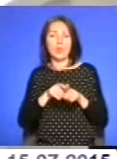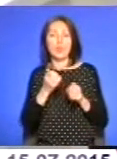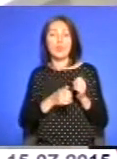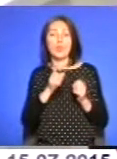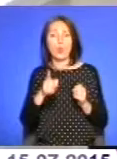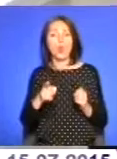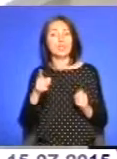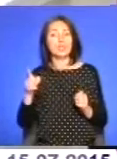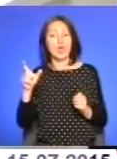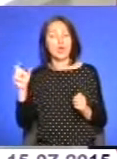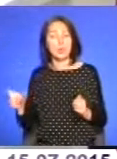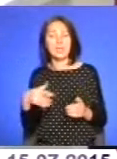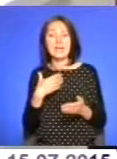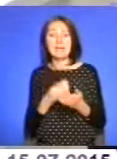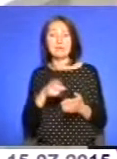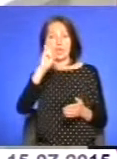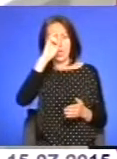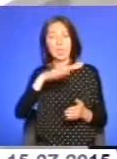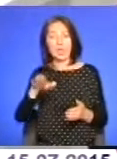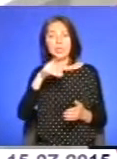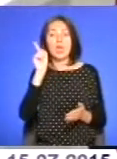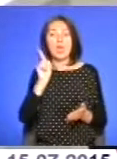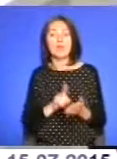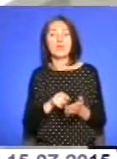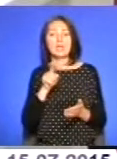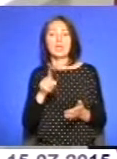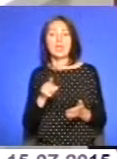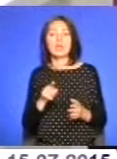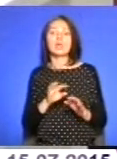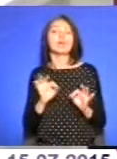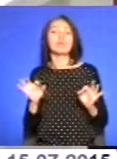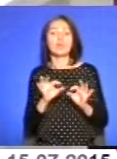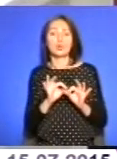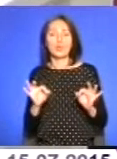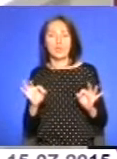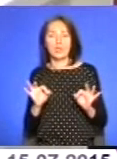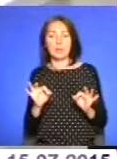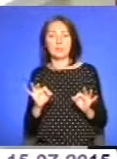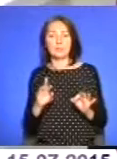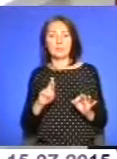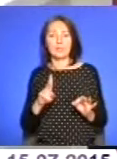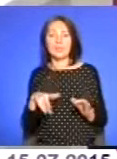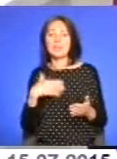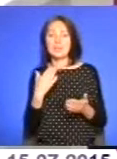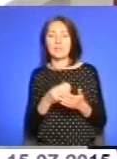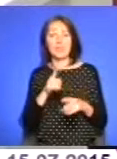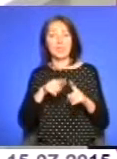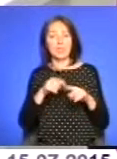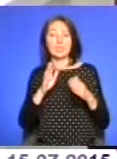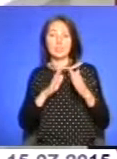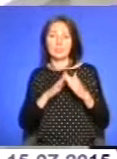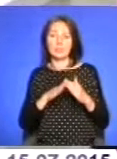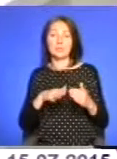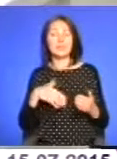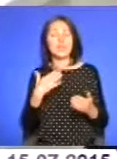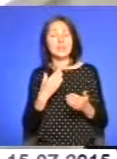громадянин своєї країни повинен її трактувати як свій рідний дім, як свою